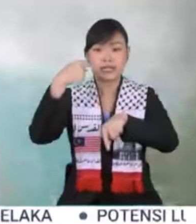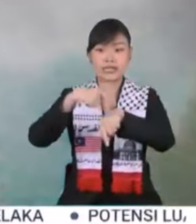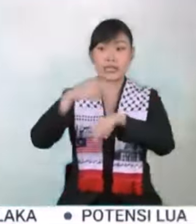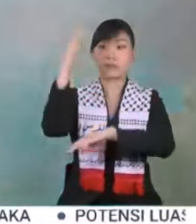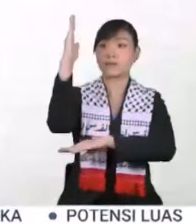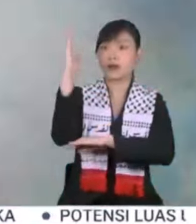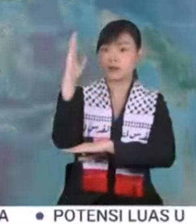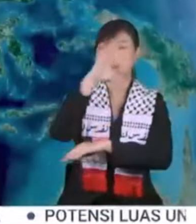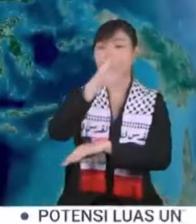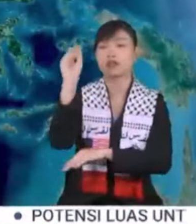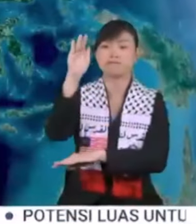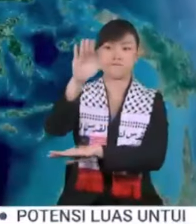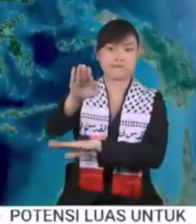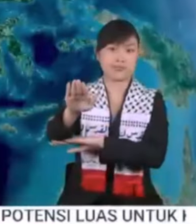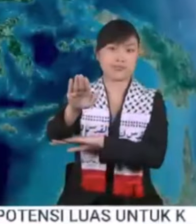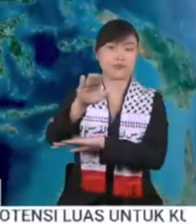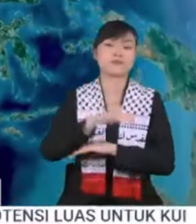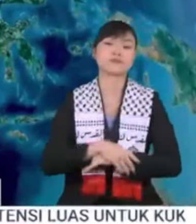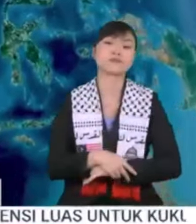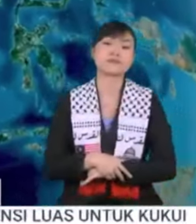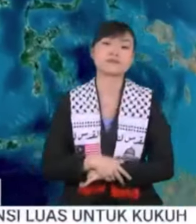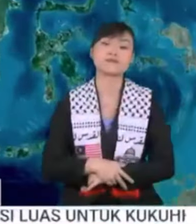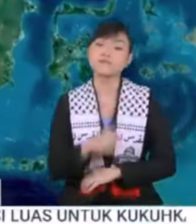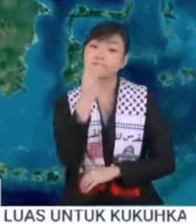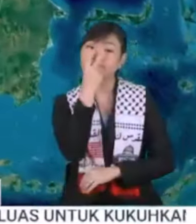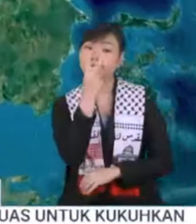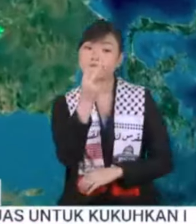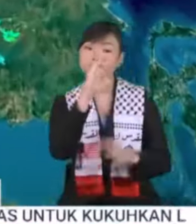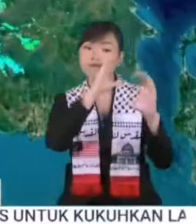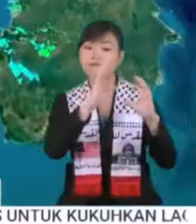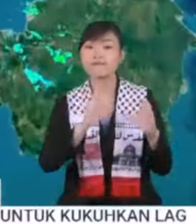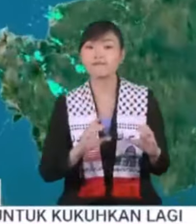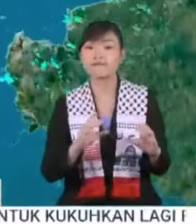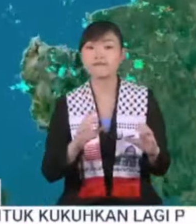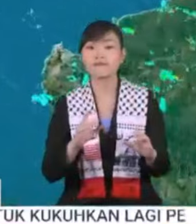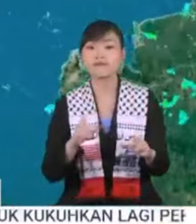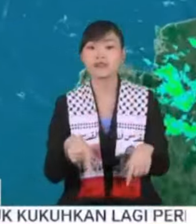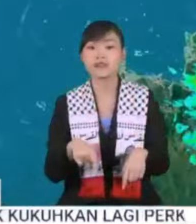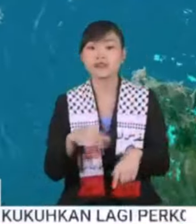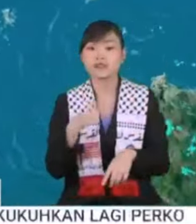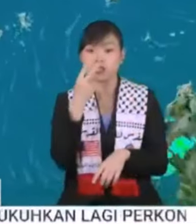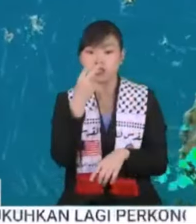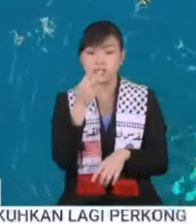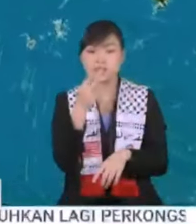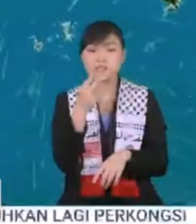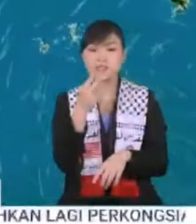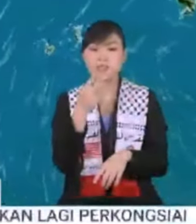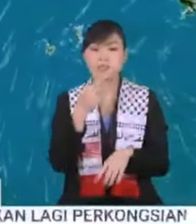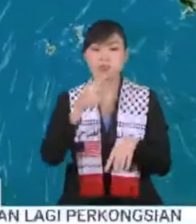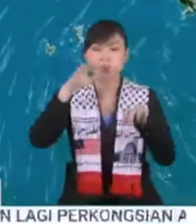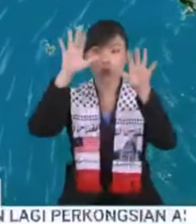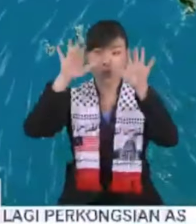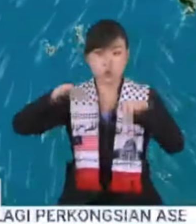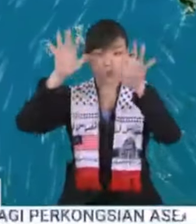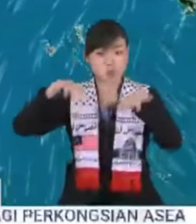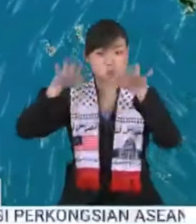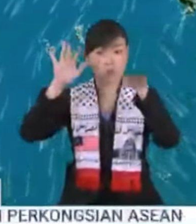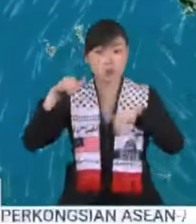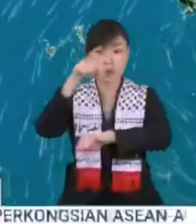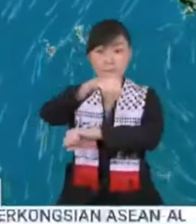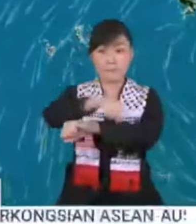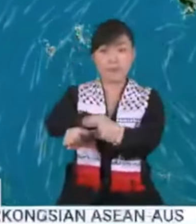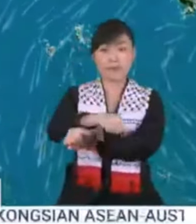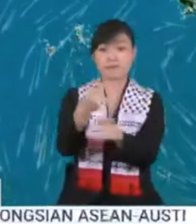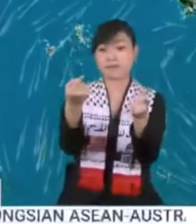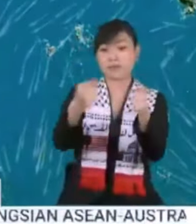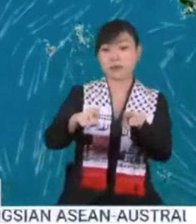dan juga awal petang. Seterusnya kita lihat tinjauan cuaca semasa. Imej simulasi radar menunjukkan keadaan cuaca ribut petir pada petang ini yang